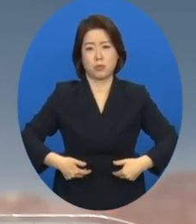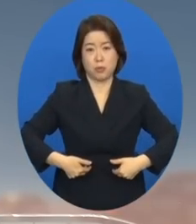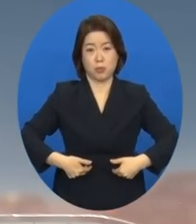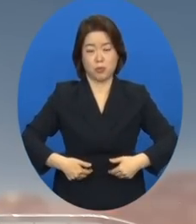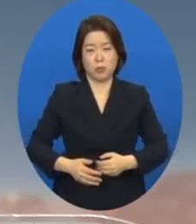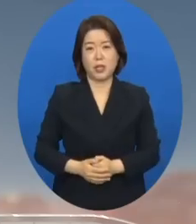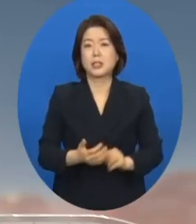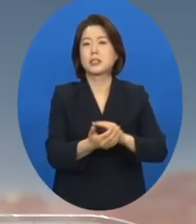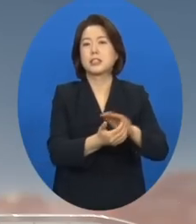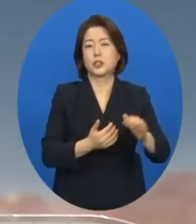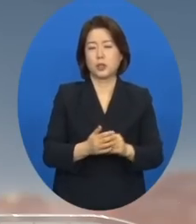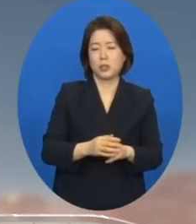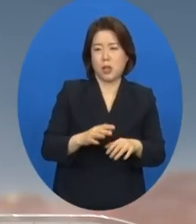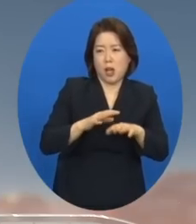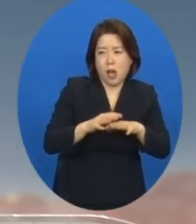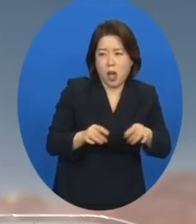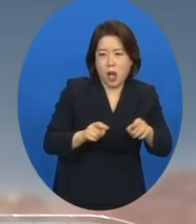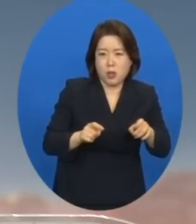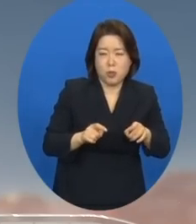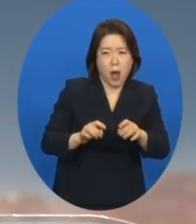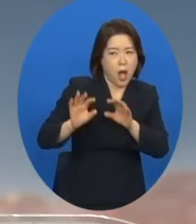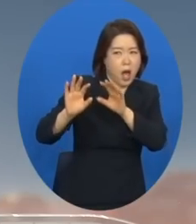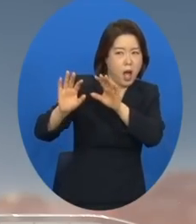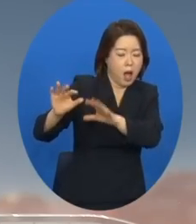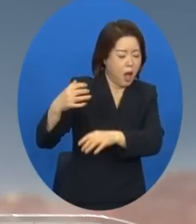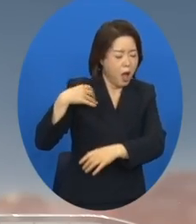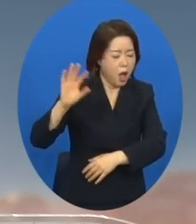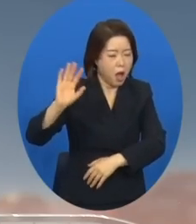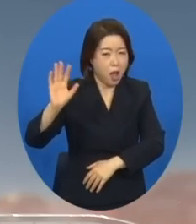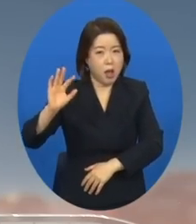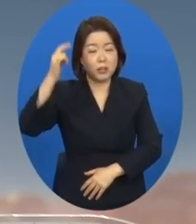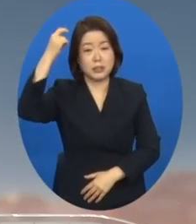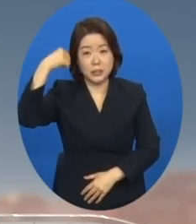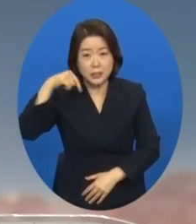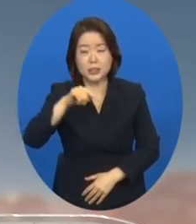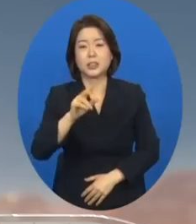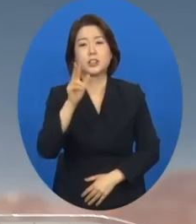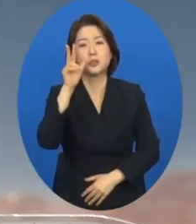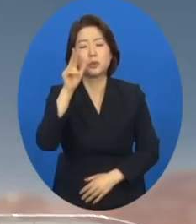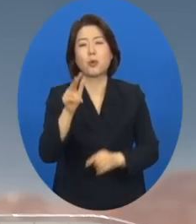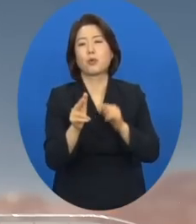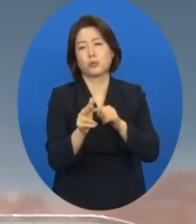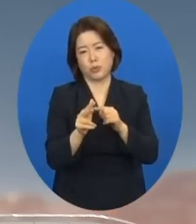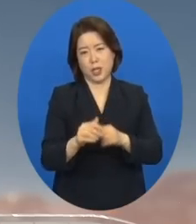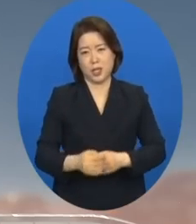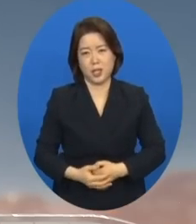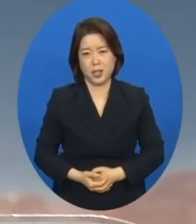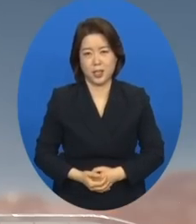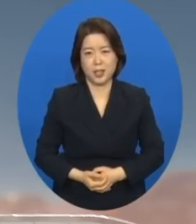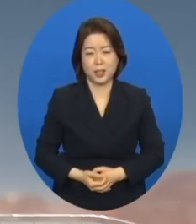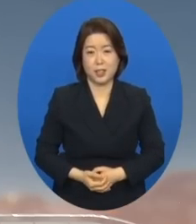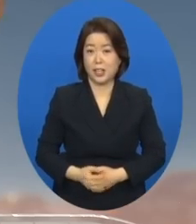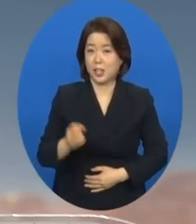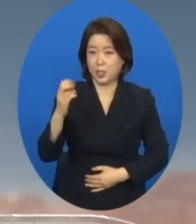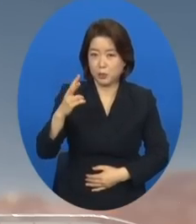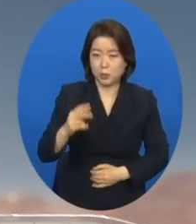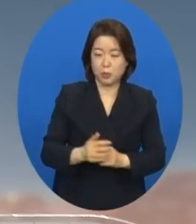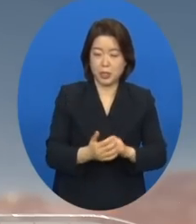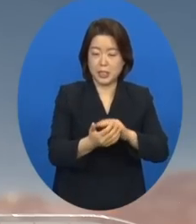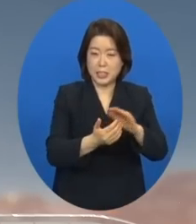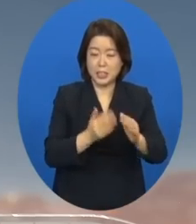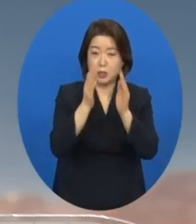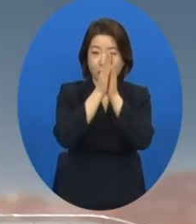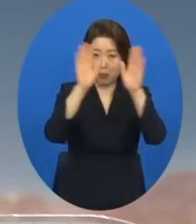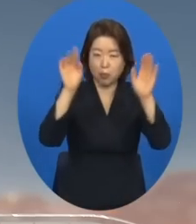그 전에는 두려워서 이것을 너는 감당할 수 없겠다라고 느꼈던 것이 바로 여호수아입니다 게다가 전임자